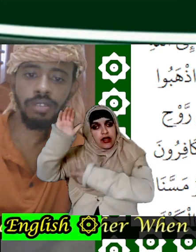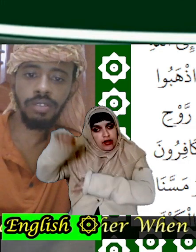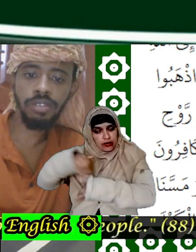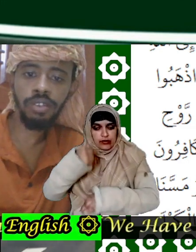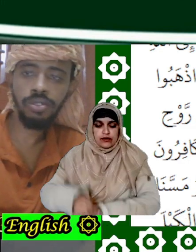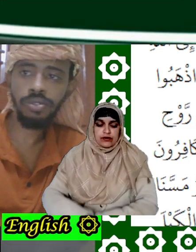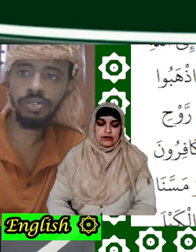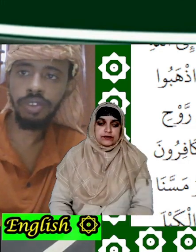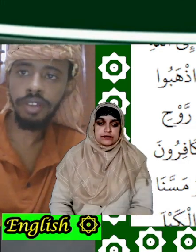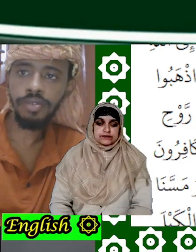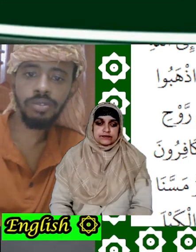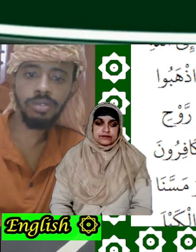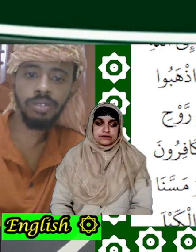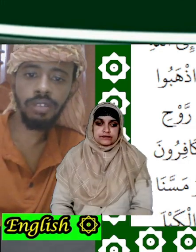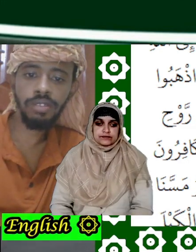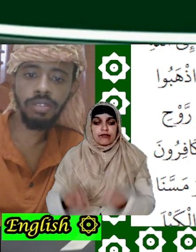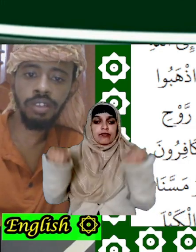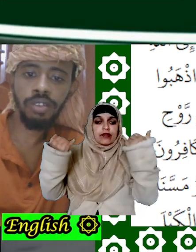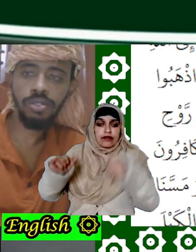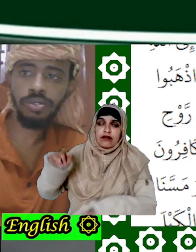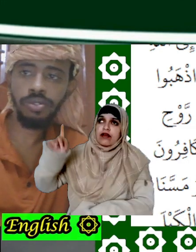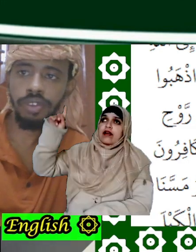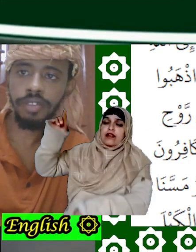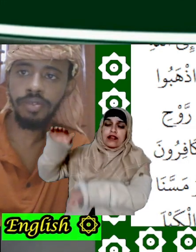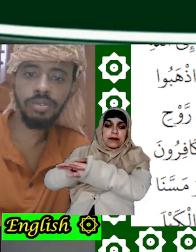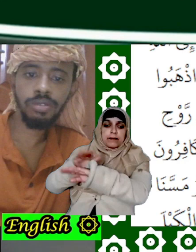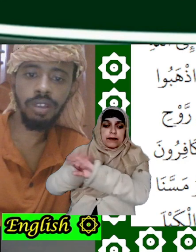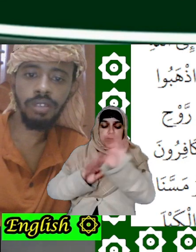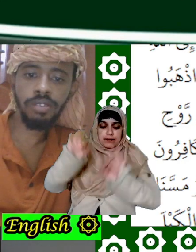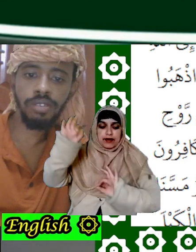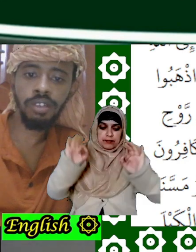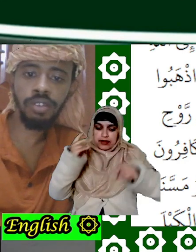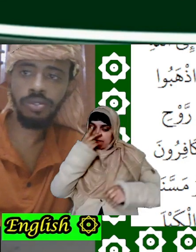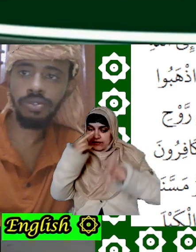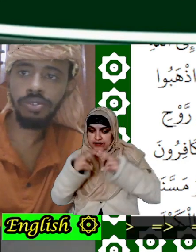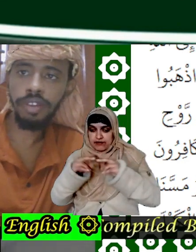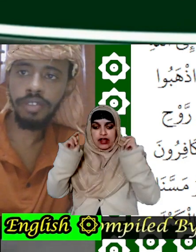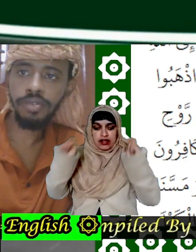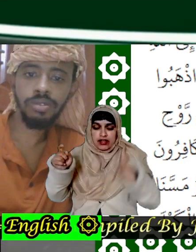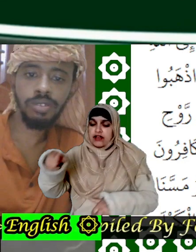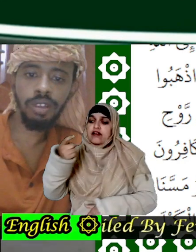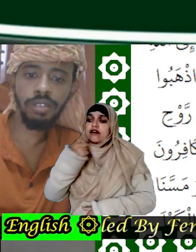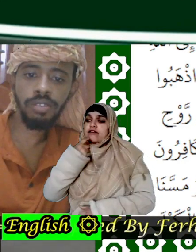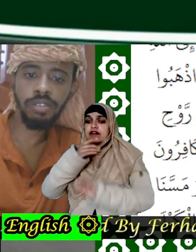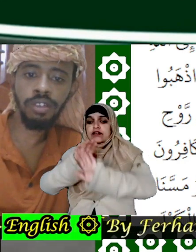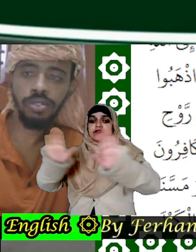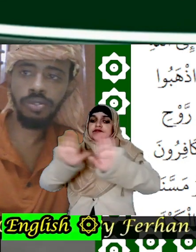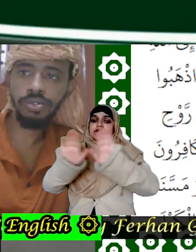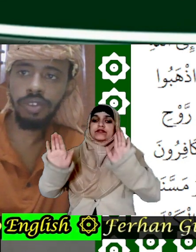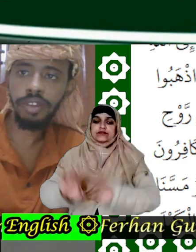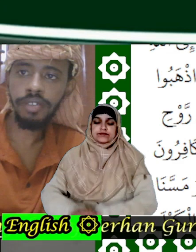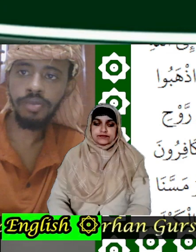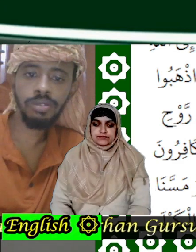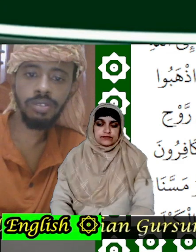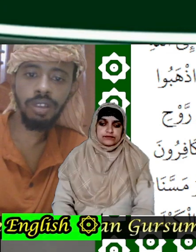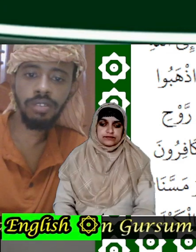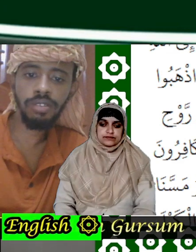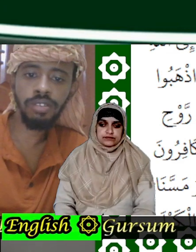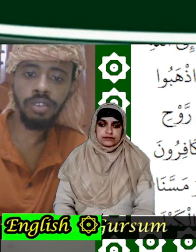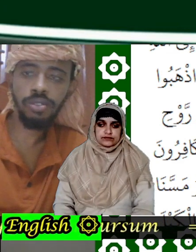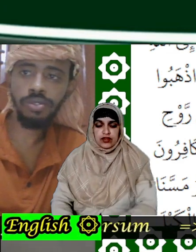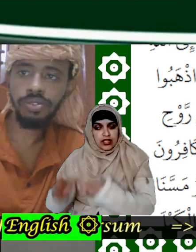ما ديما نم بربادا دي. لا يقطعوا رجاءهم خجل لا خيسنهم مرنا حملاتي